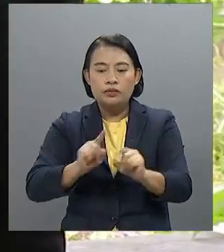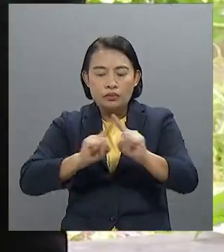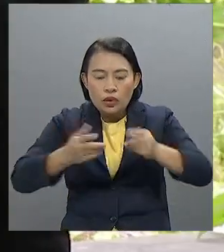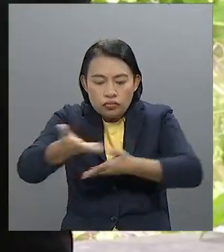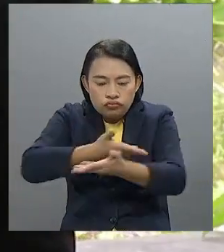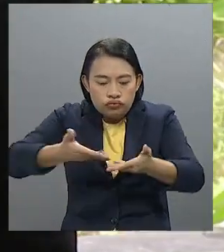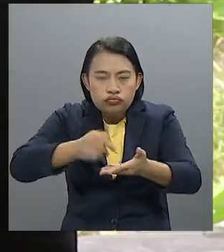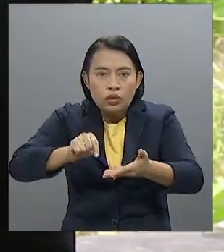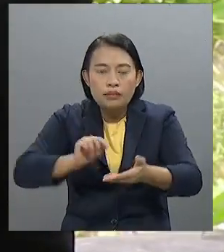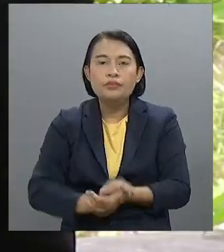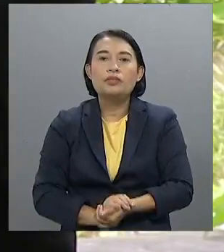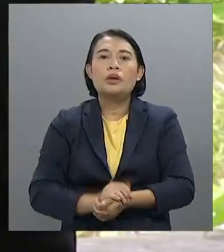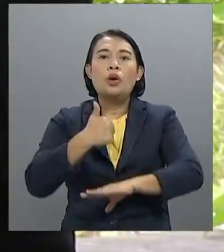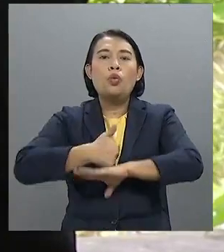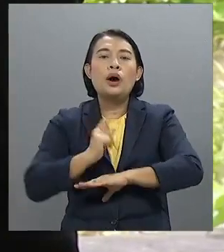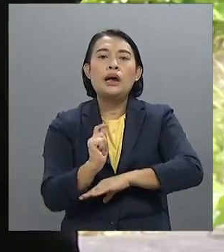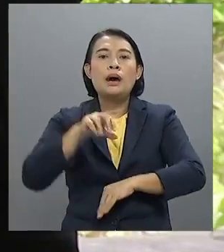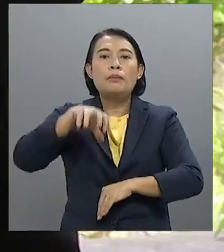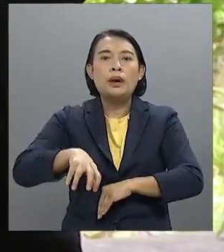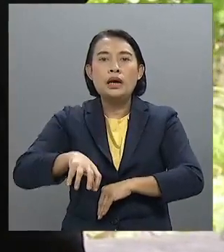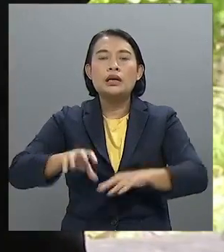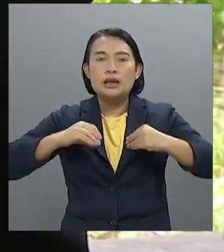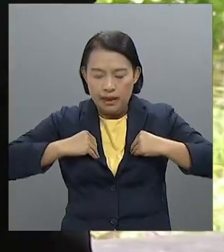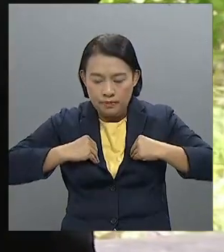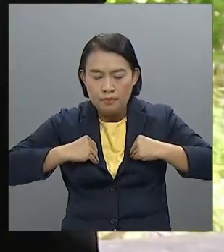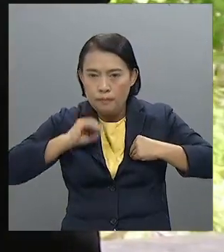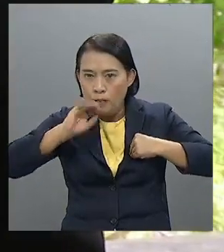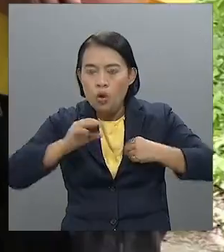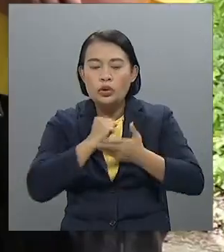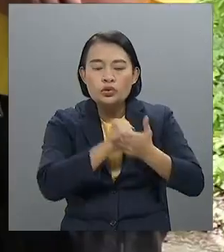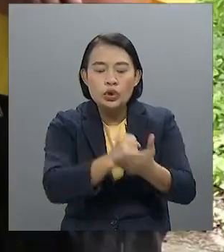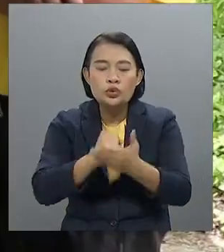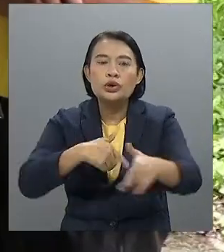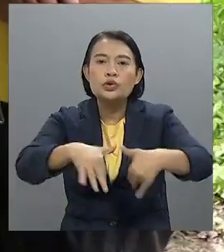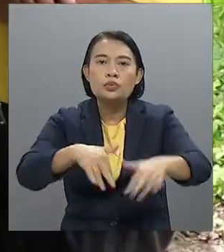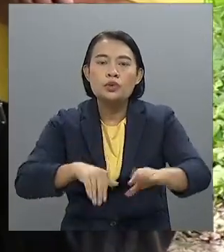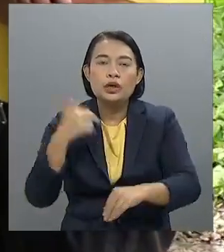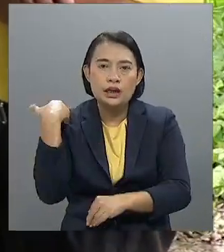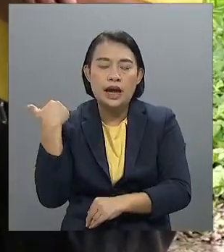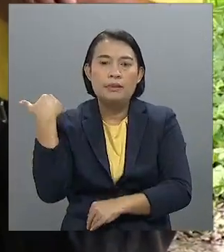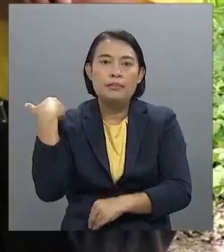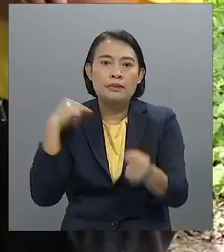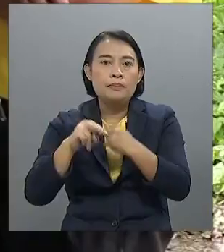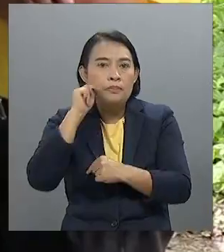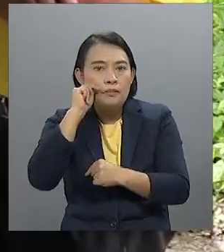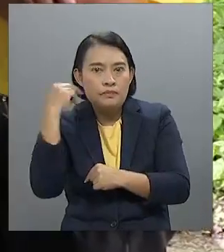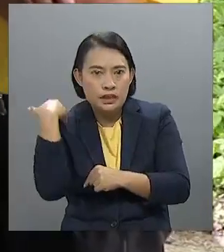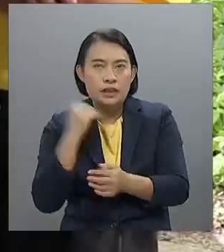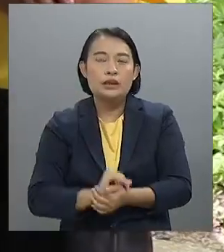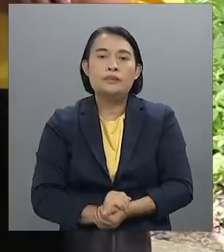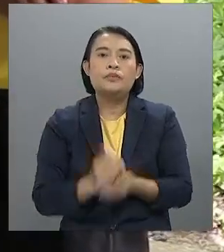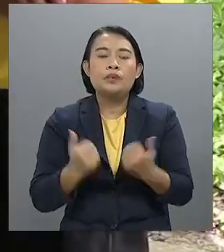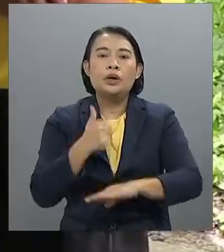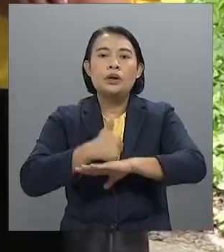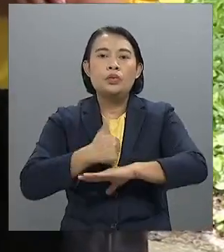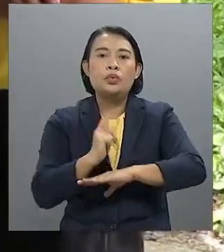ภอรับปากว่าจะหาแนวทางช่วยชาวบ้านให้มีน้ำใช้อย่างแน่นอนค่ะตอนนี้สายของท่านในอำเภอพร้อมแล้วนะค